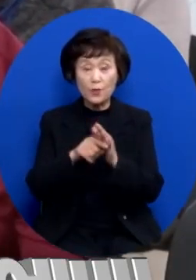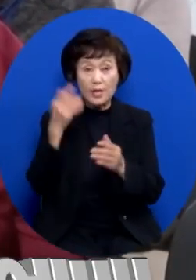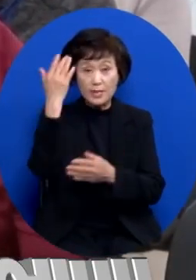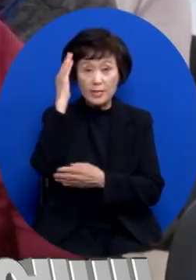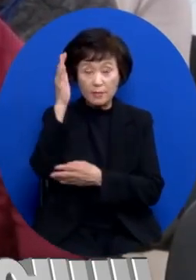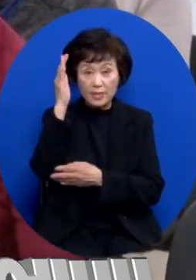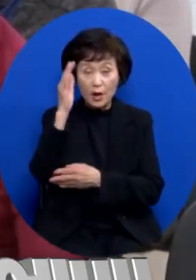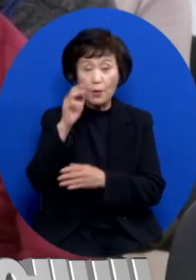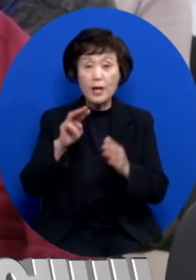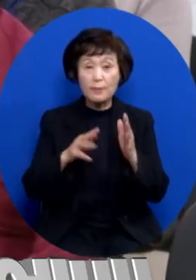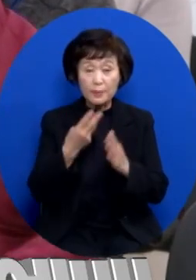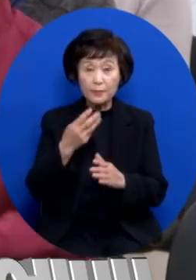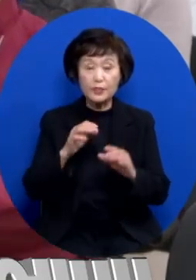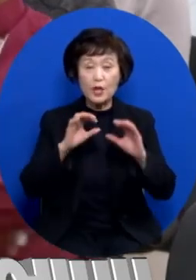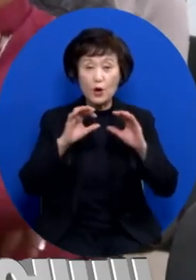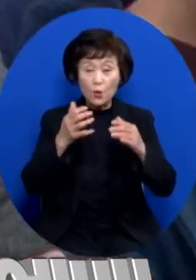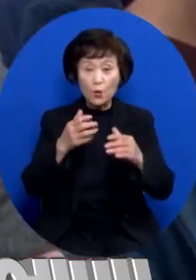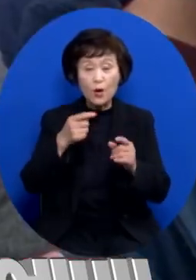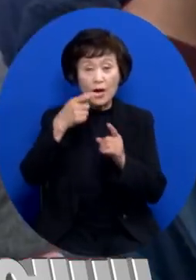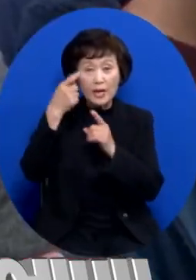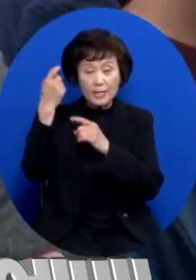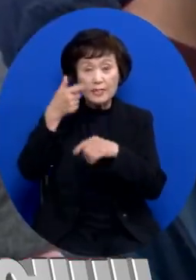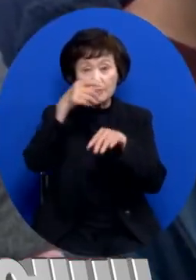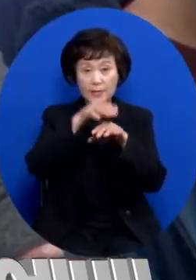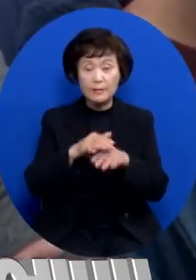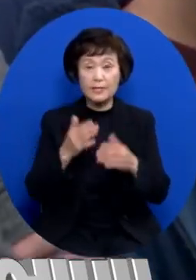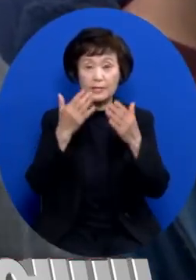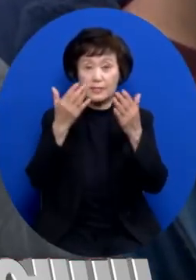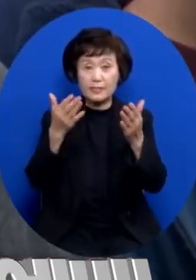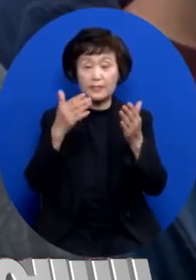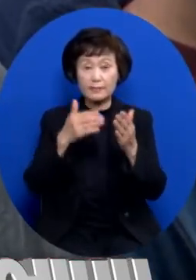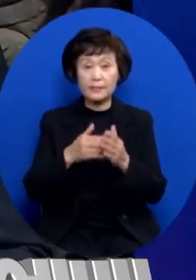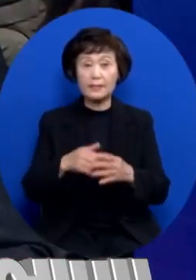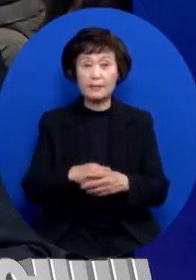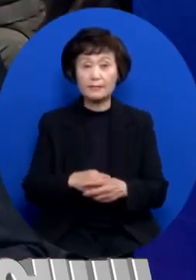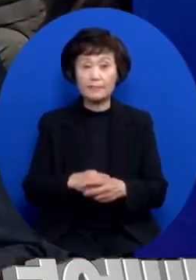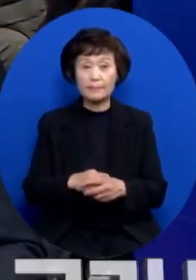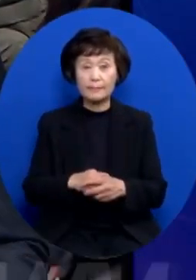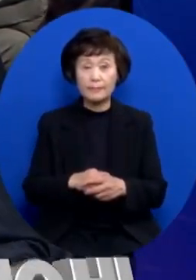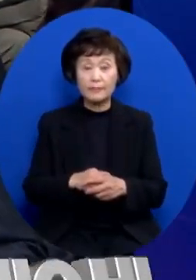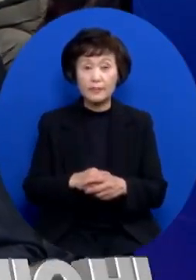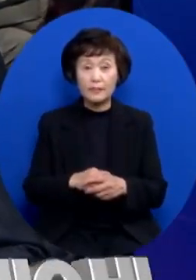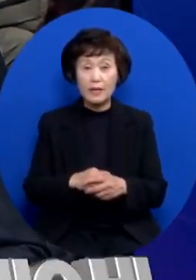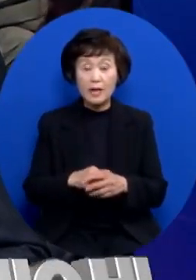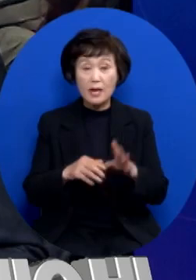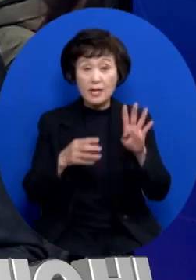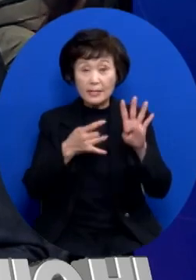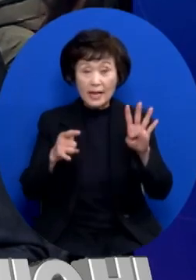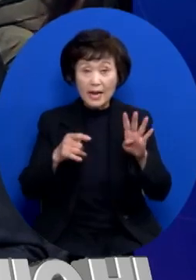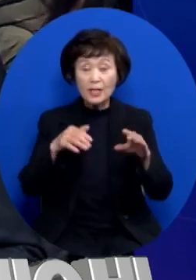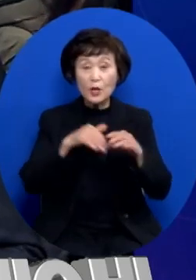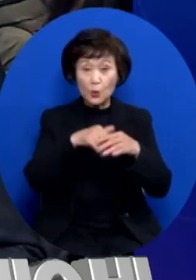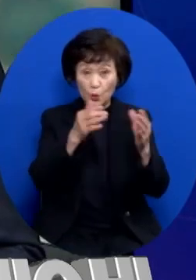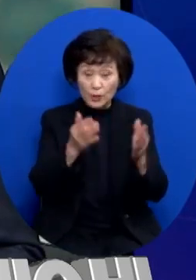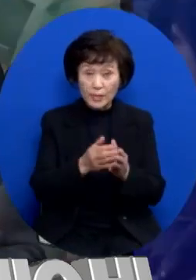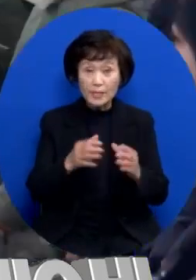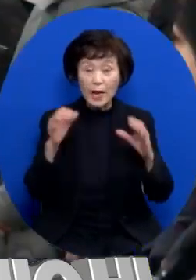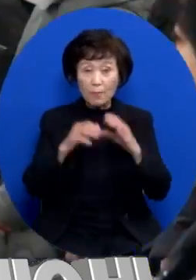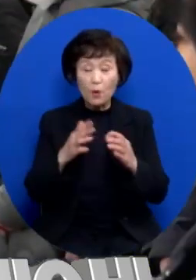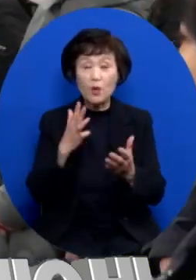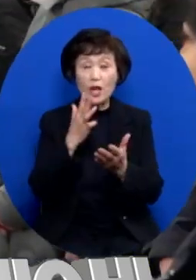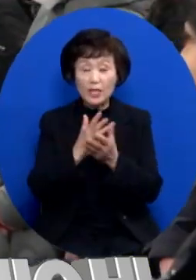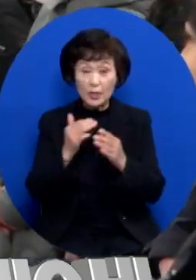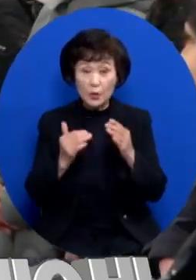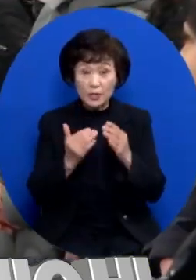세미나와 200번째 국가 선교사역 기념 예배를 드렸습니다. 4대 종단이 모여 12구 이태원